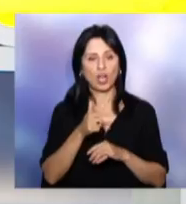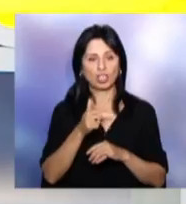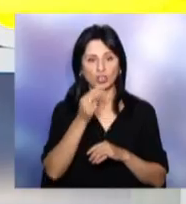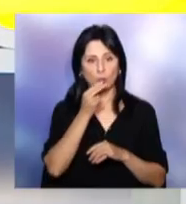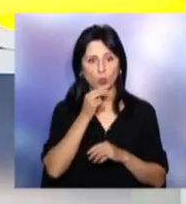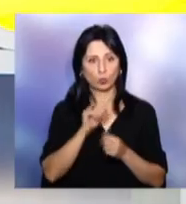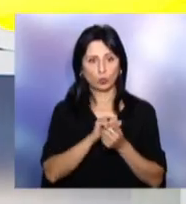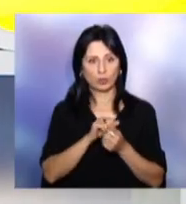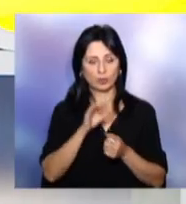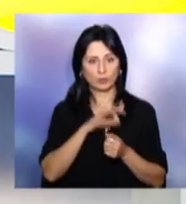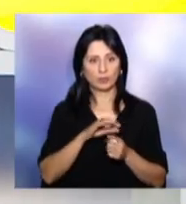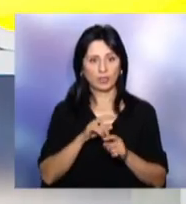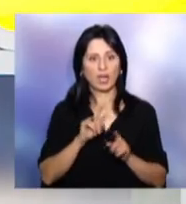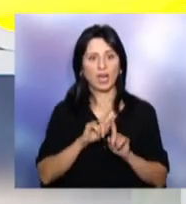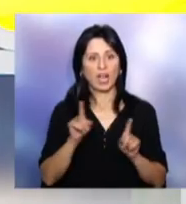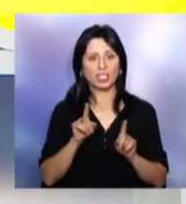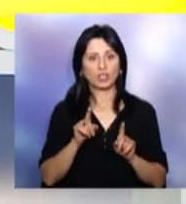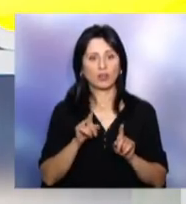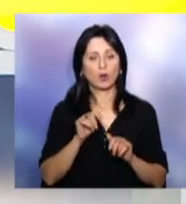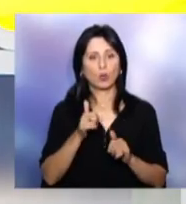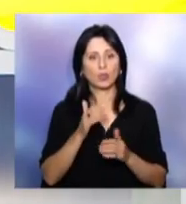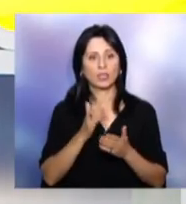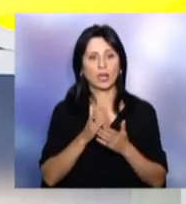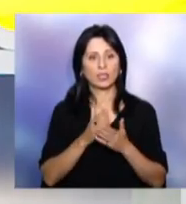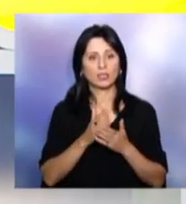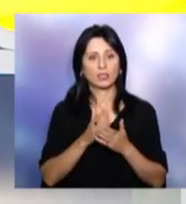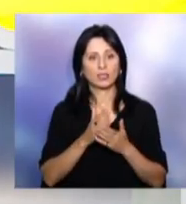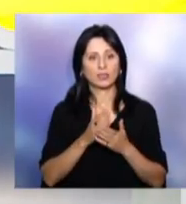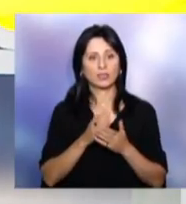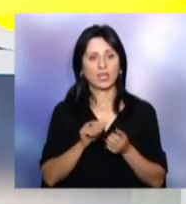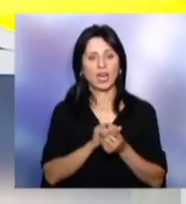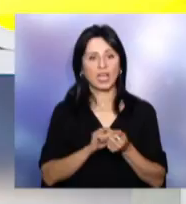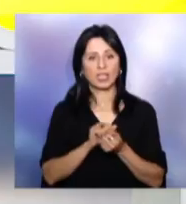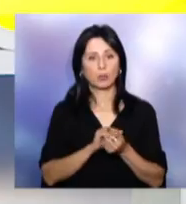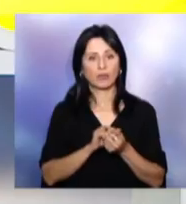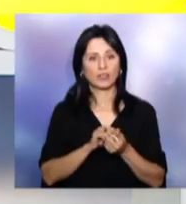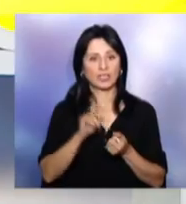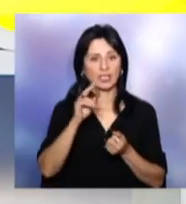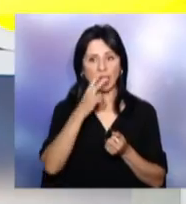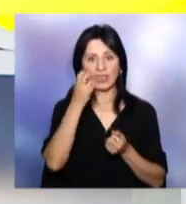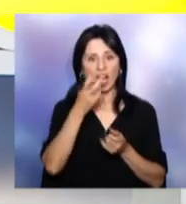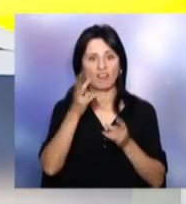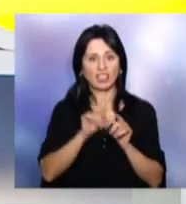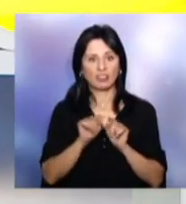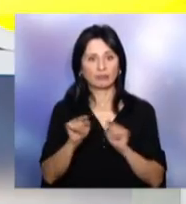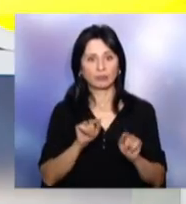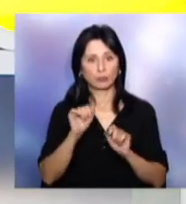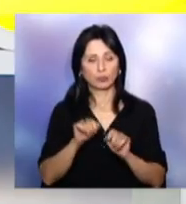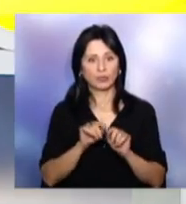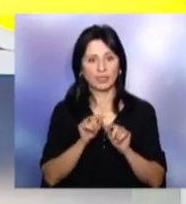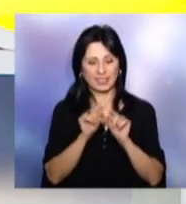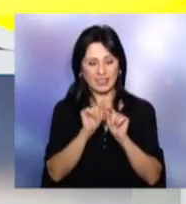პროდუქტის გამოყენებას და განსაკუთრებით ისეთი პროდუქტების, რომელიც გადამუშავების ნაგავს ტოვებს, ანუ წიდას. ეს